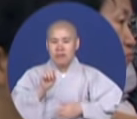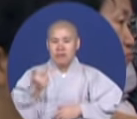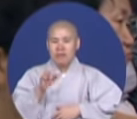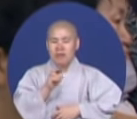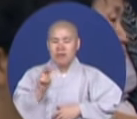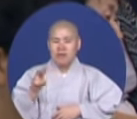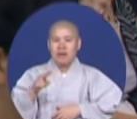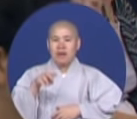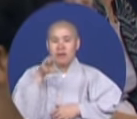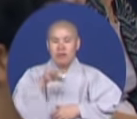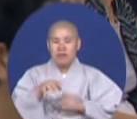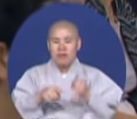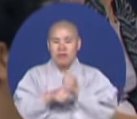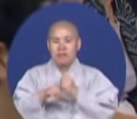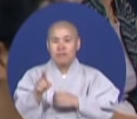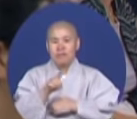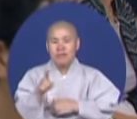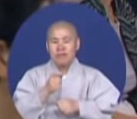반야도량이라는 건 뭔가 그러면